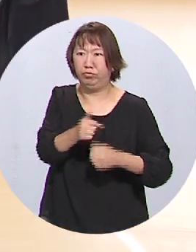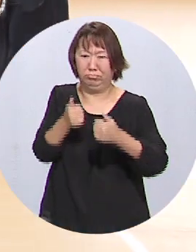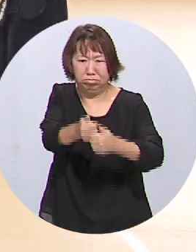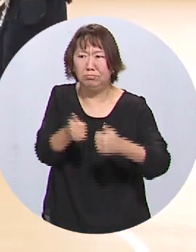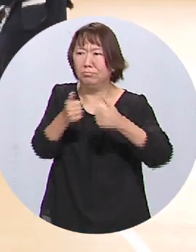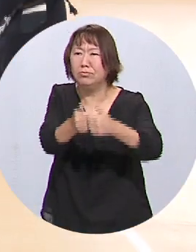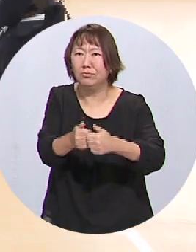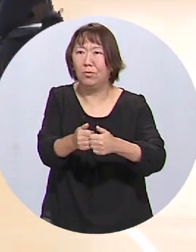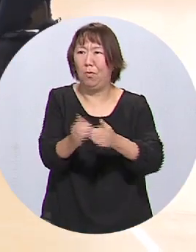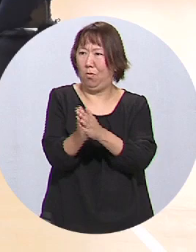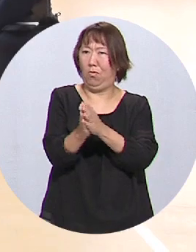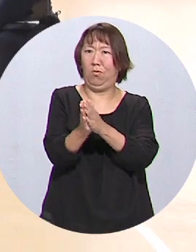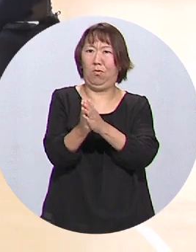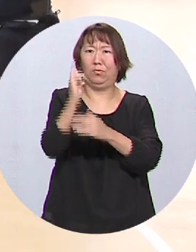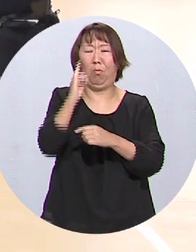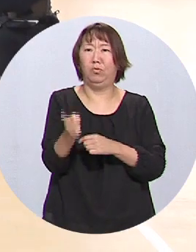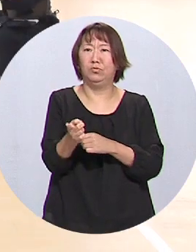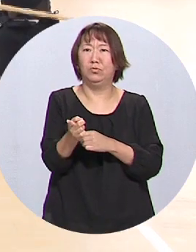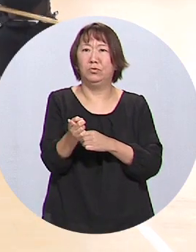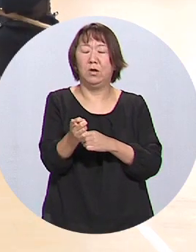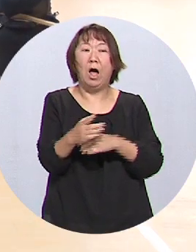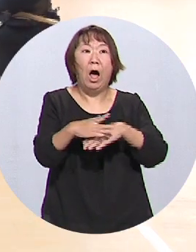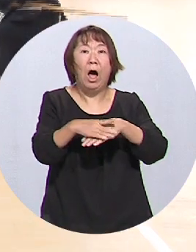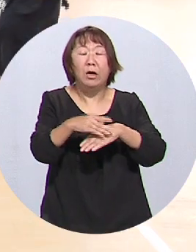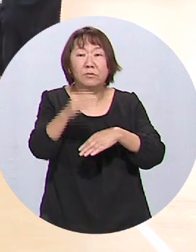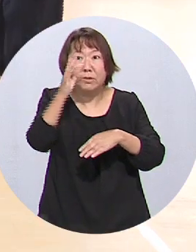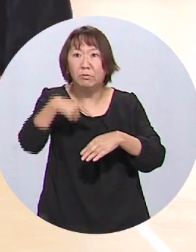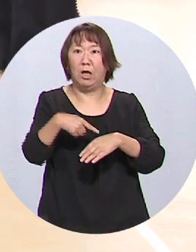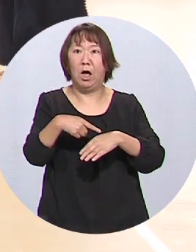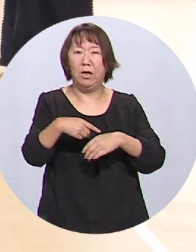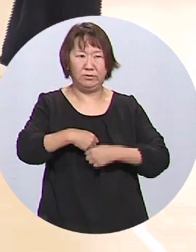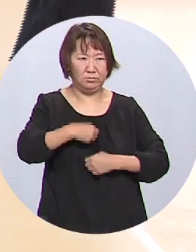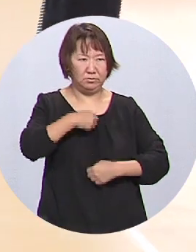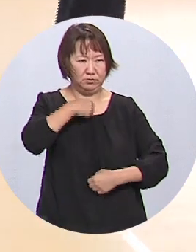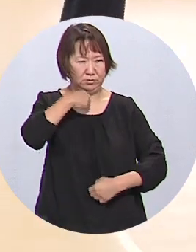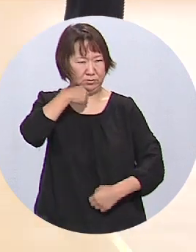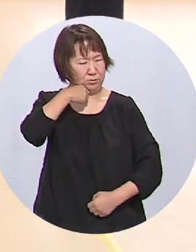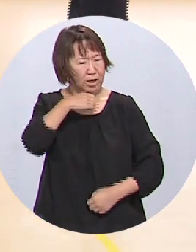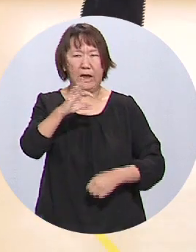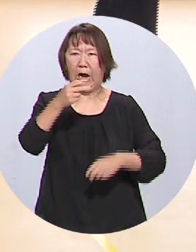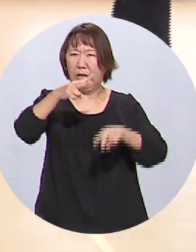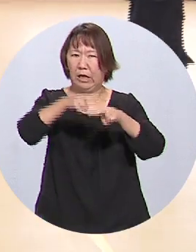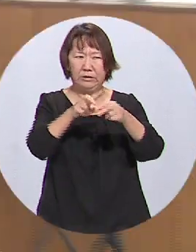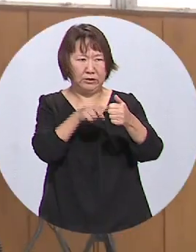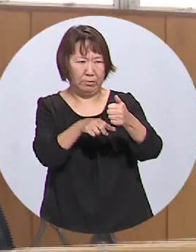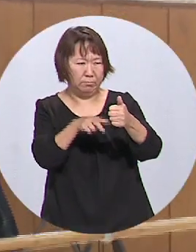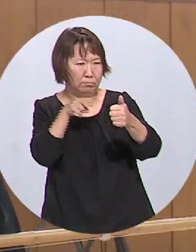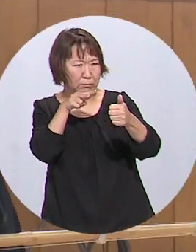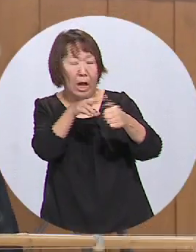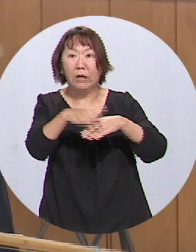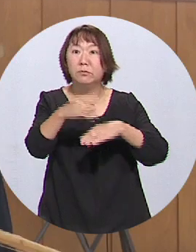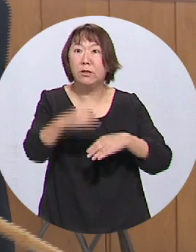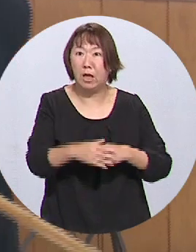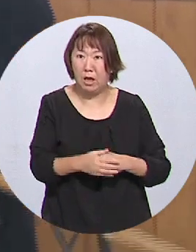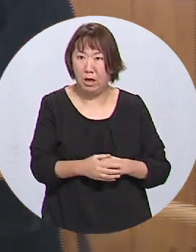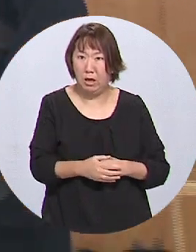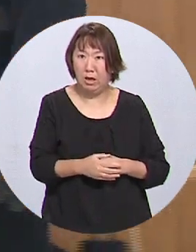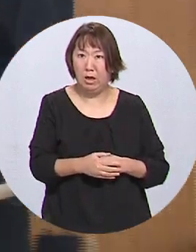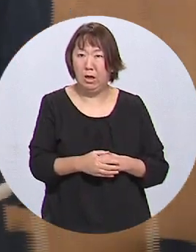ね。うん、いやもう正直初めて見ました、こんな真剣な金井さんの姿。 確かに避けれる空気じゃないです